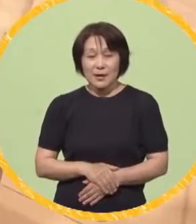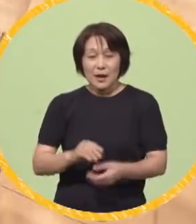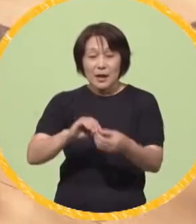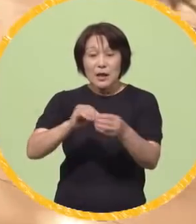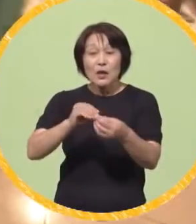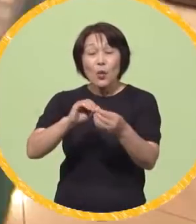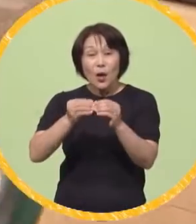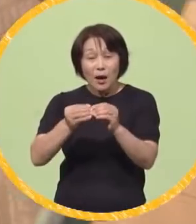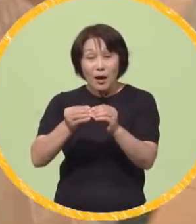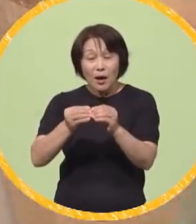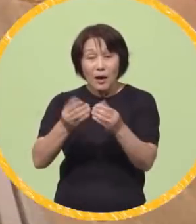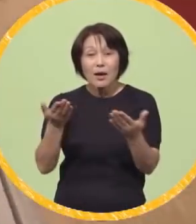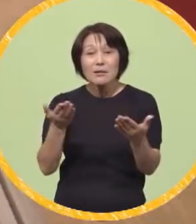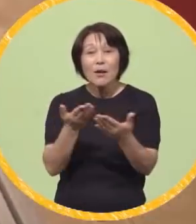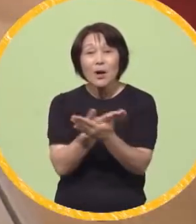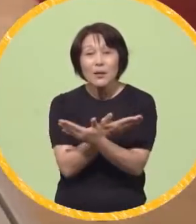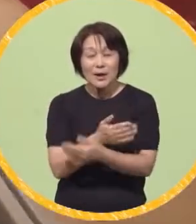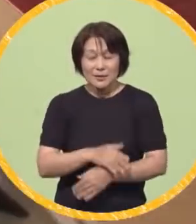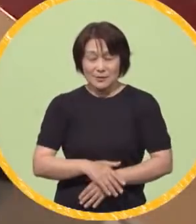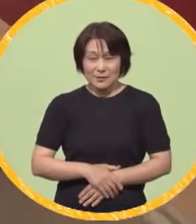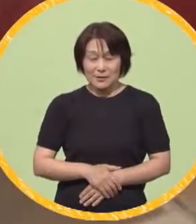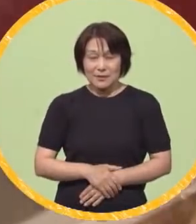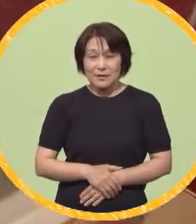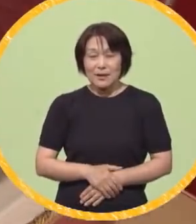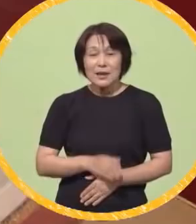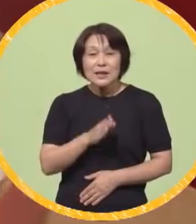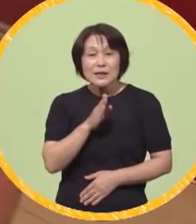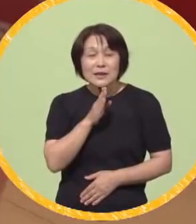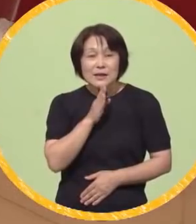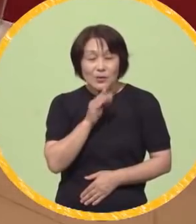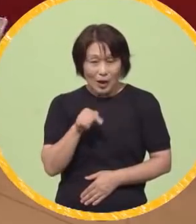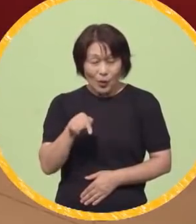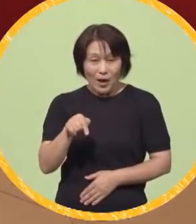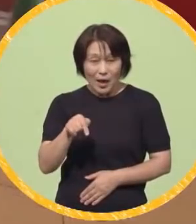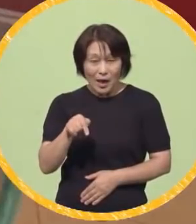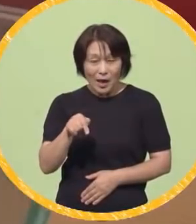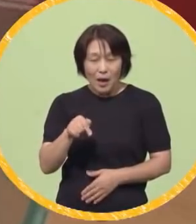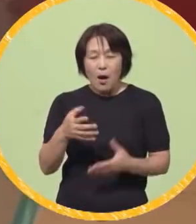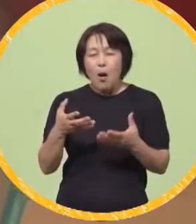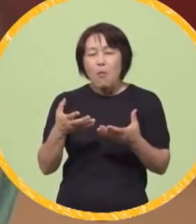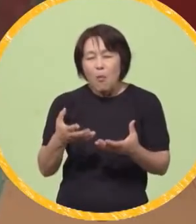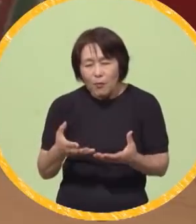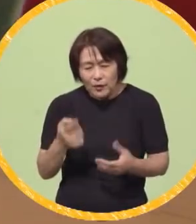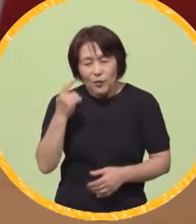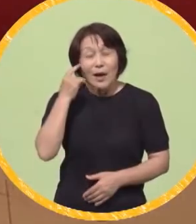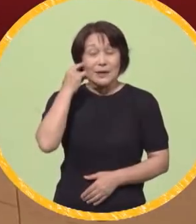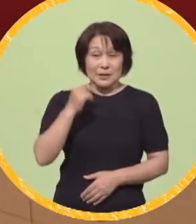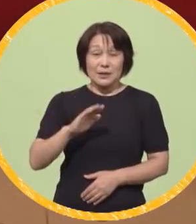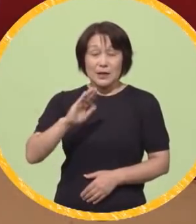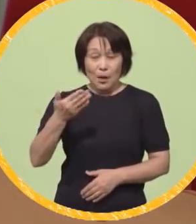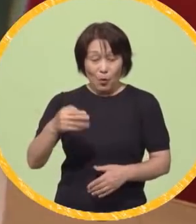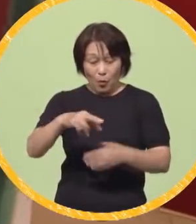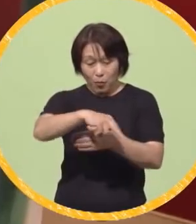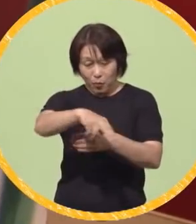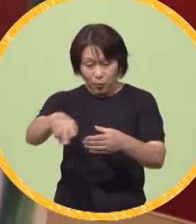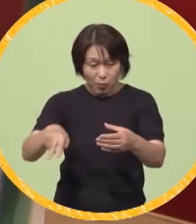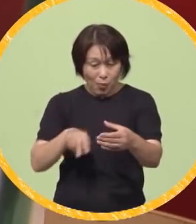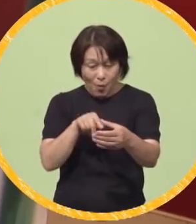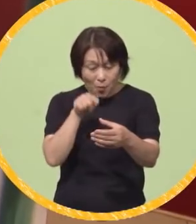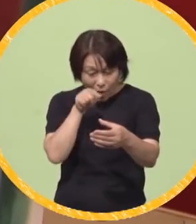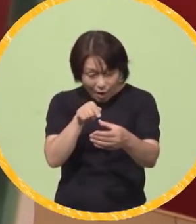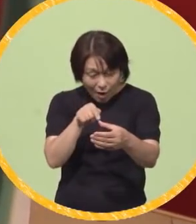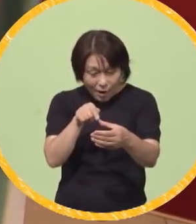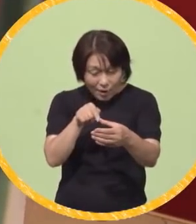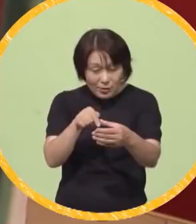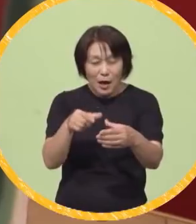ける印象が全く変わると思います。実はですね、こちらの作品とても重厚そうに見えるんですが、はい、反対側の模様が透けて見え